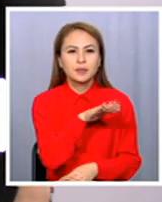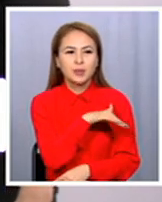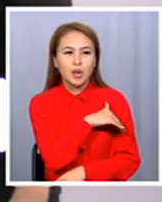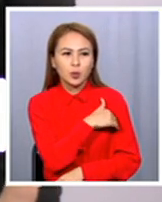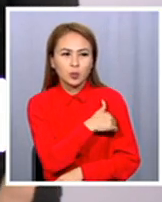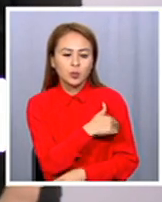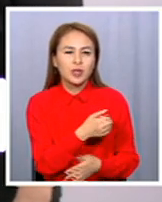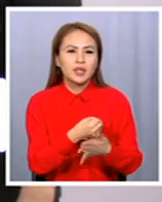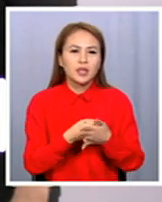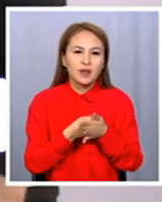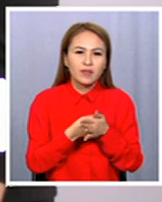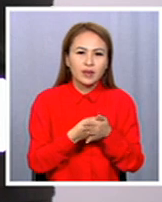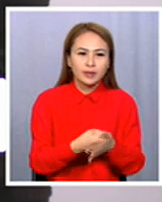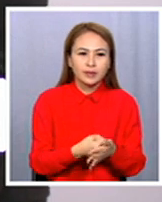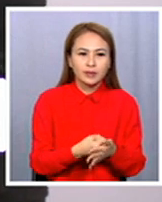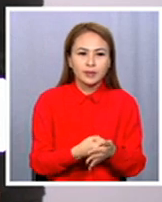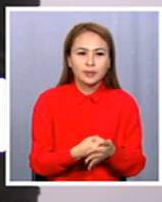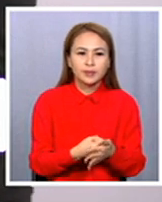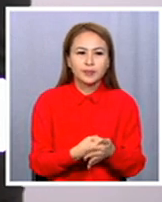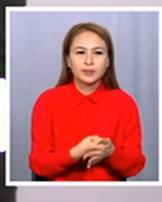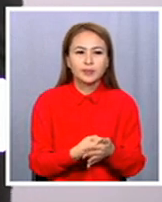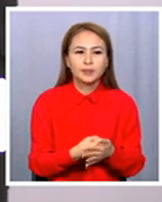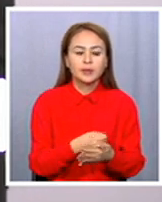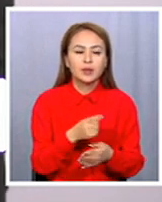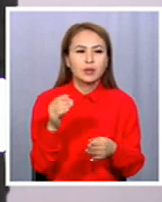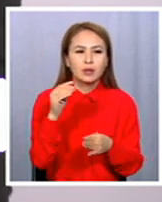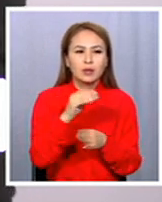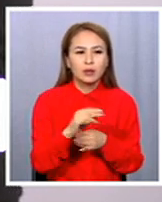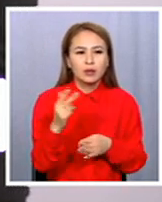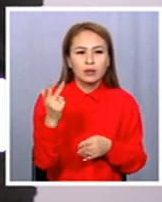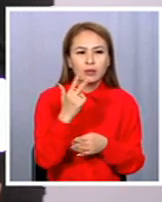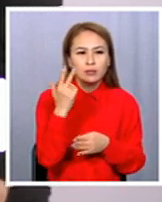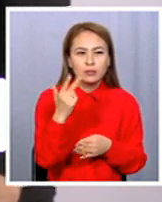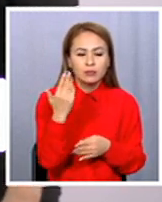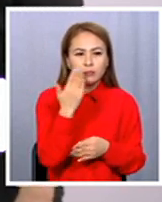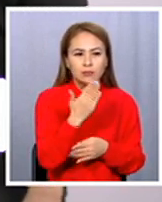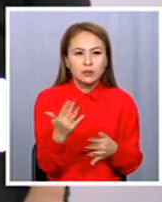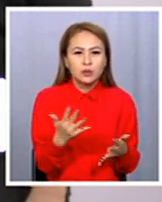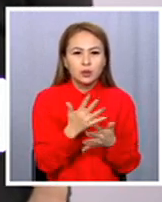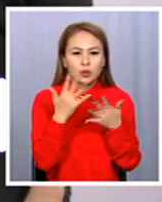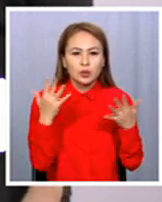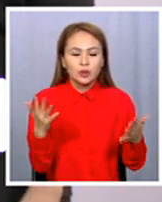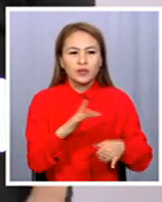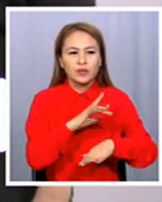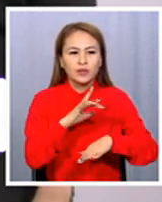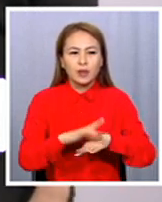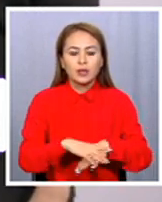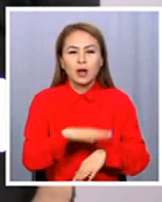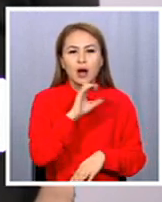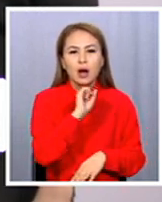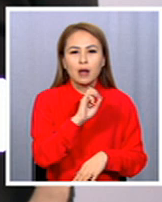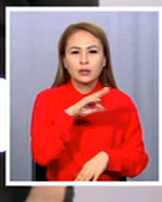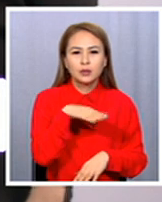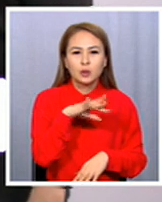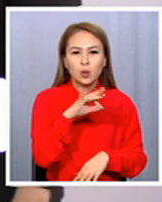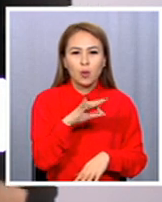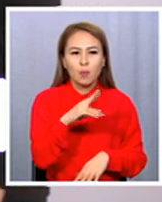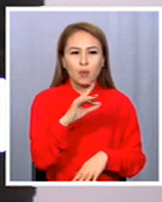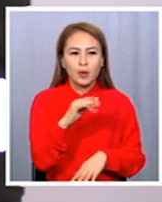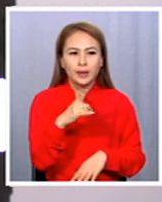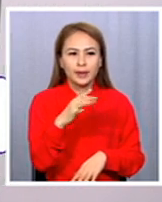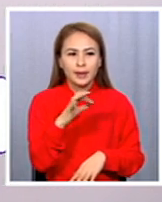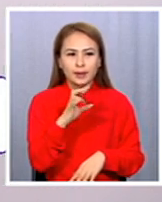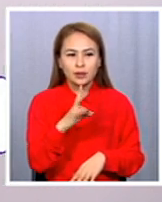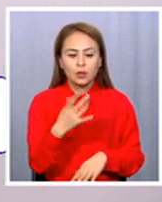қысым жатады. Сонымен қатар сіздерге үшінші фактор ол үлкен фактор антропогендік факторлар. Бұл